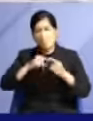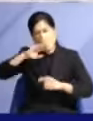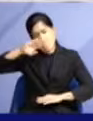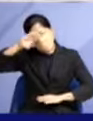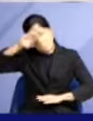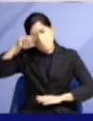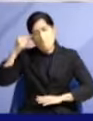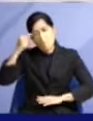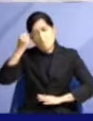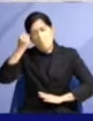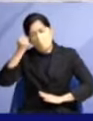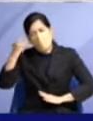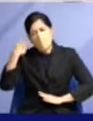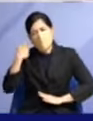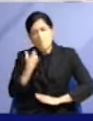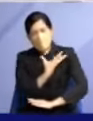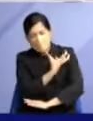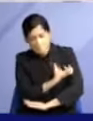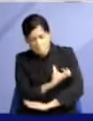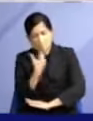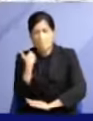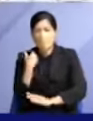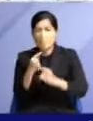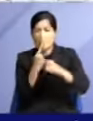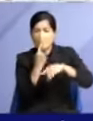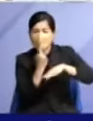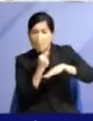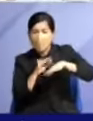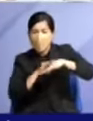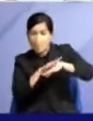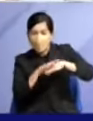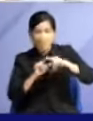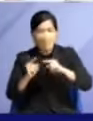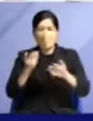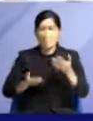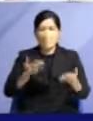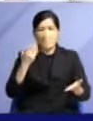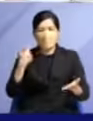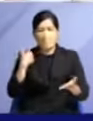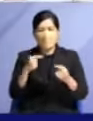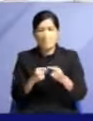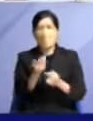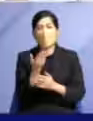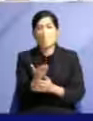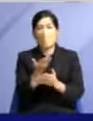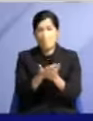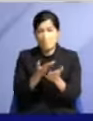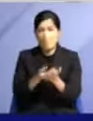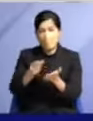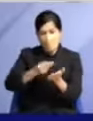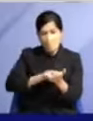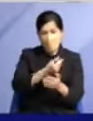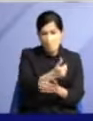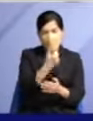ะปวดกล้ามเนื้อปวดแดงร้อนบริเวณที่ฉีดผื่นเล็กน้อยนะคะก็สามารถยื่นเรื่องขอรับเงินช่วยเหลือเบื้องต้นเข้ามาได้